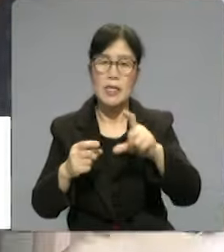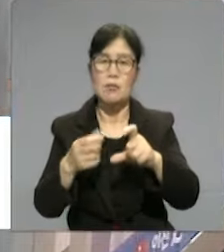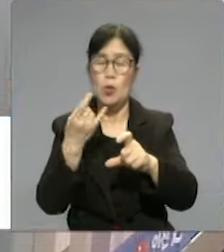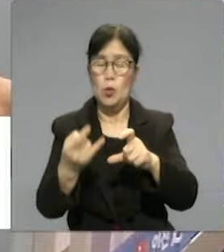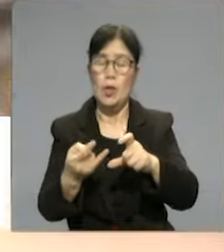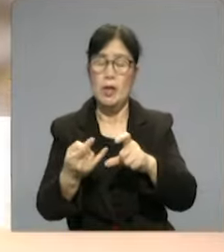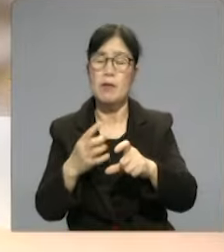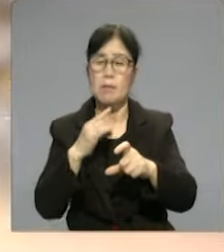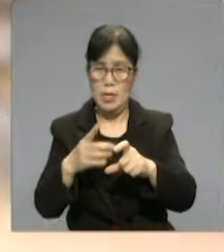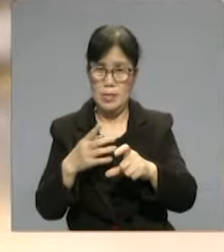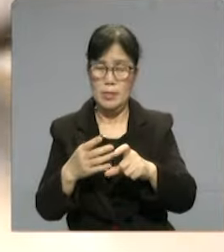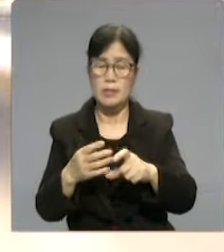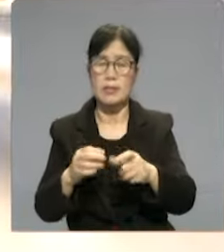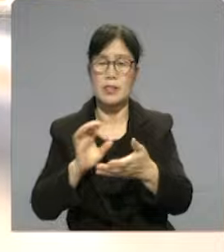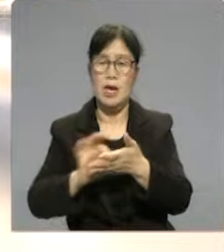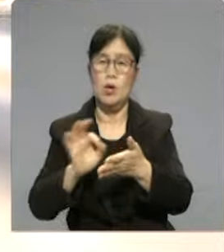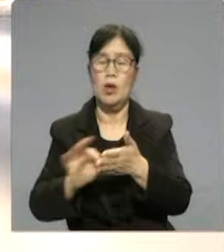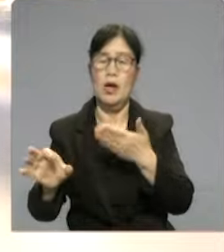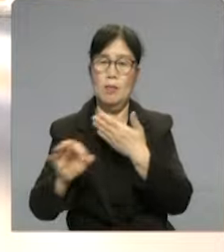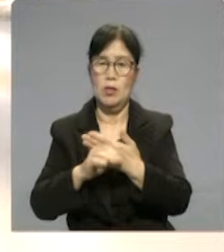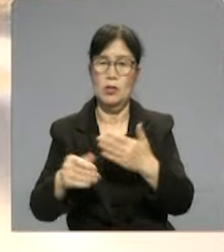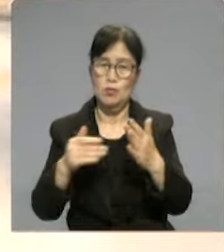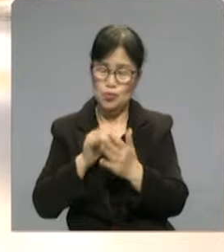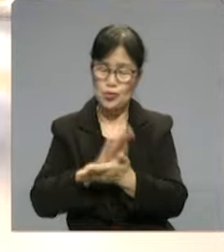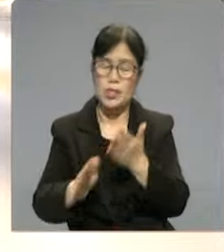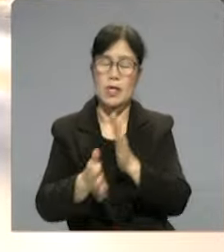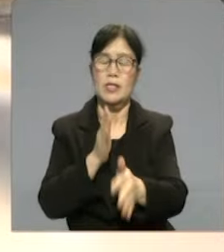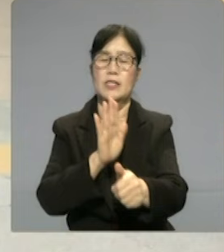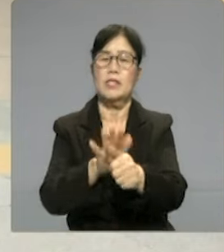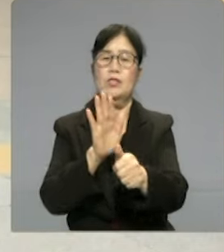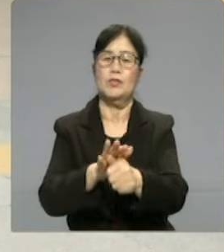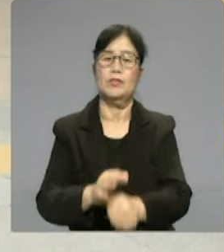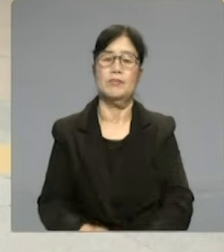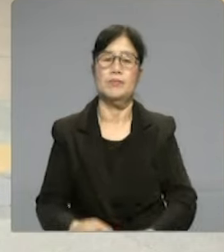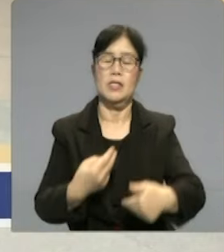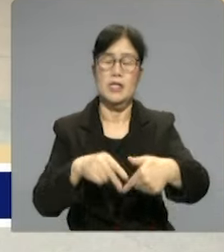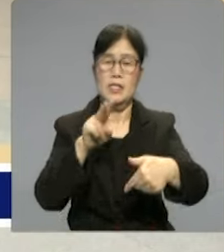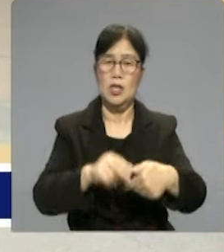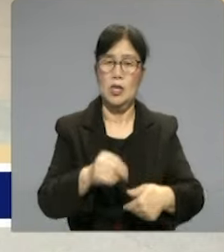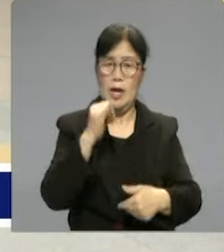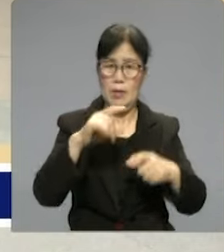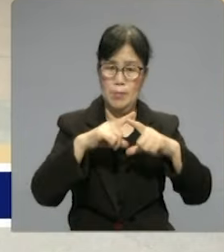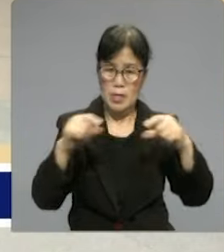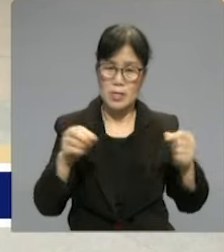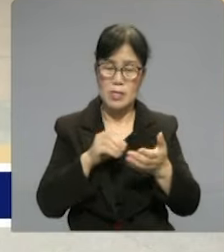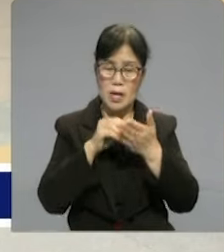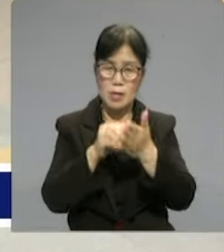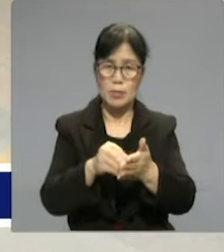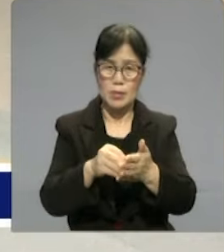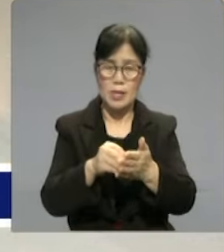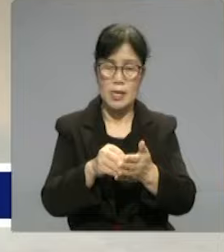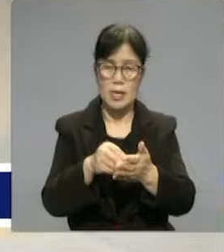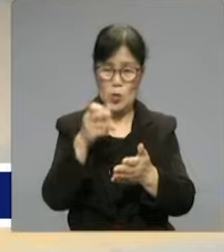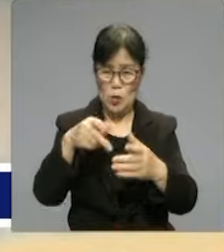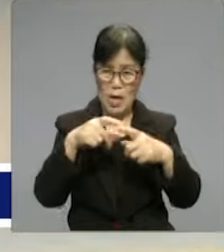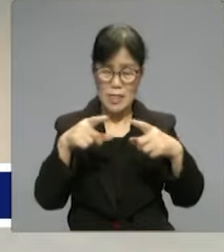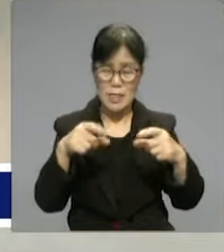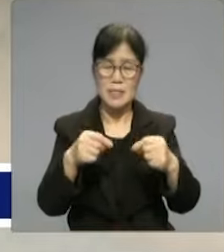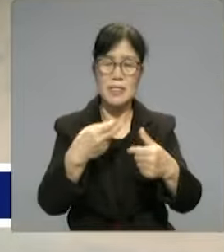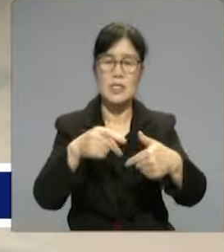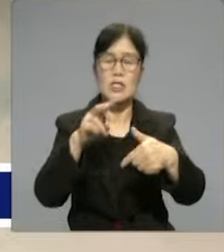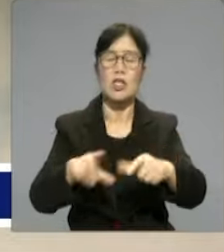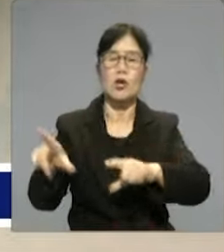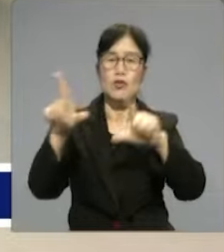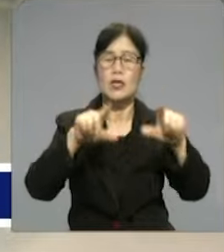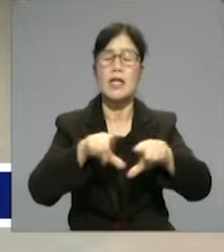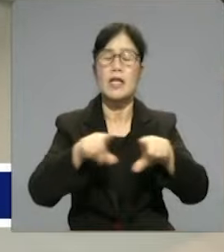이용하면 횟수에 관계없이 무제한 지원합니다. 인천 아이패스가 가입된 알뜰 교통카드입니다. 인천에